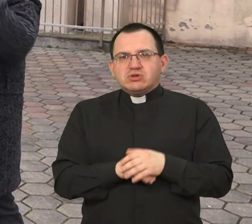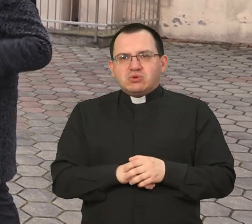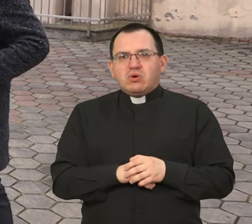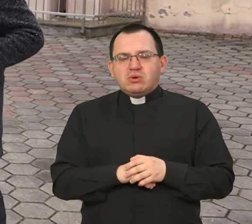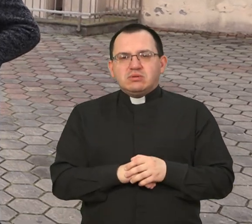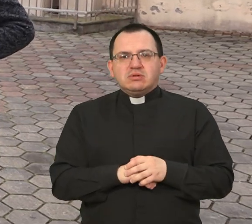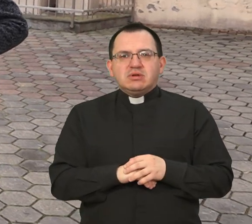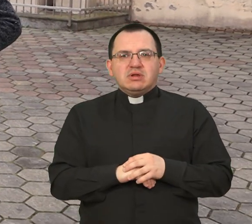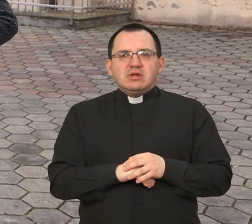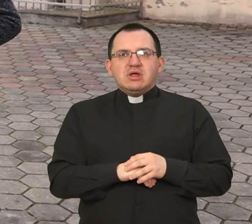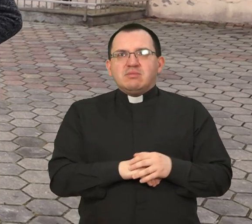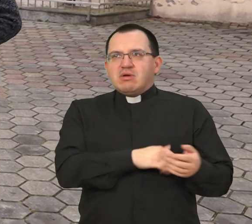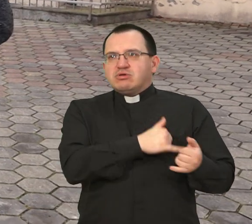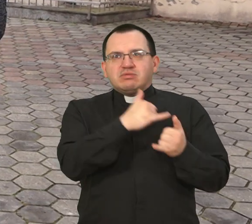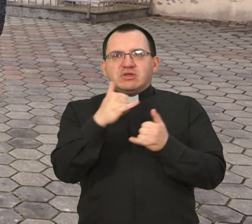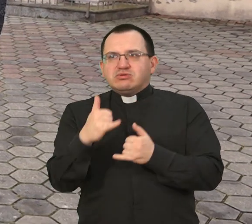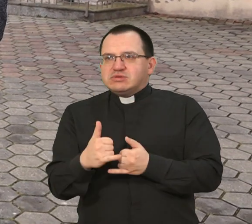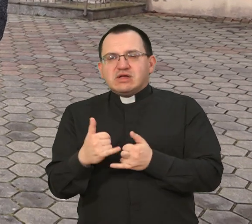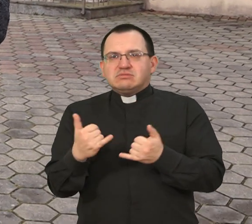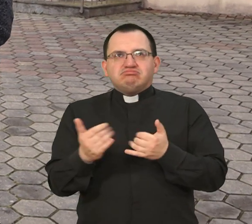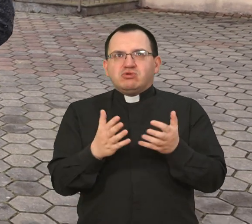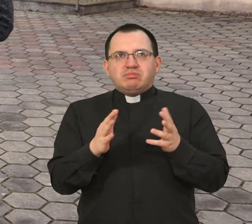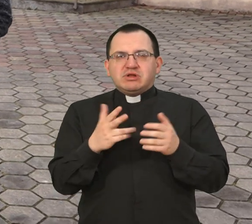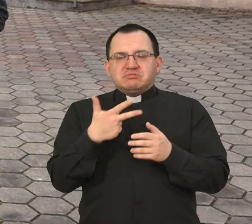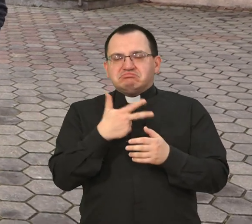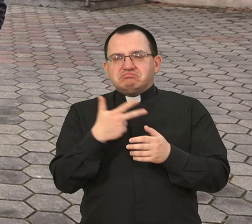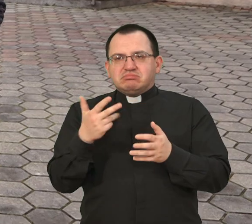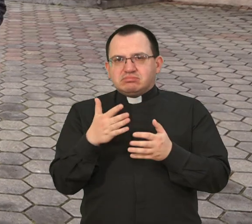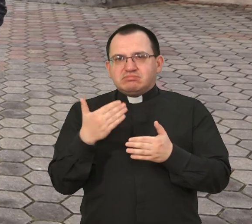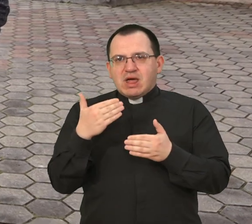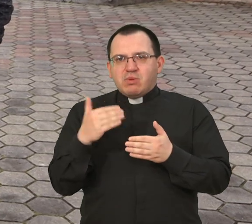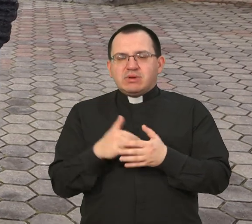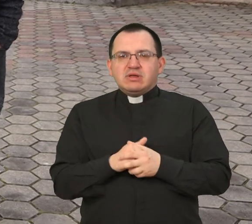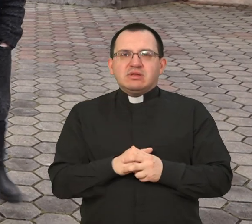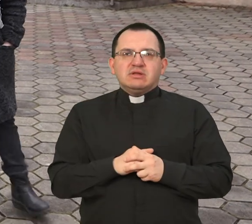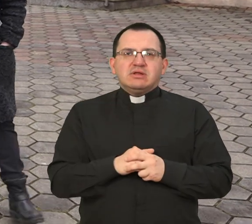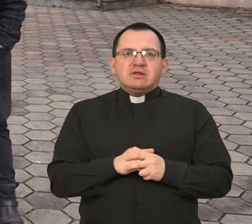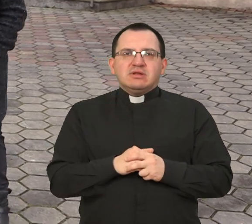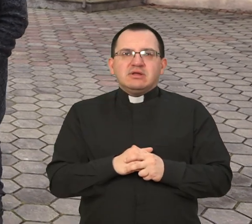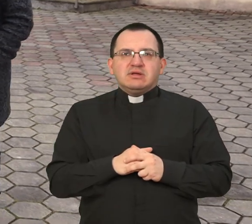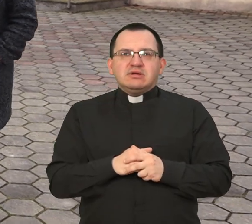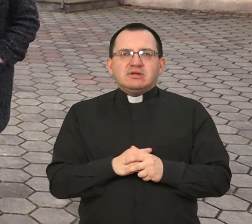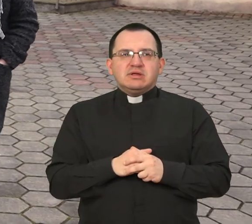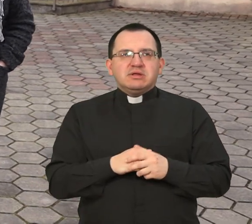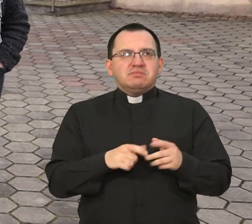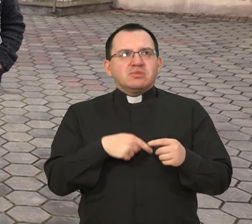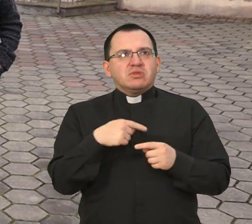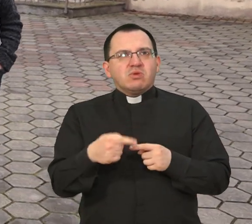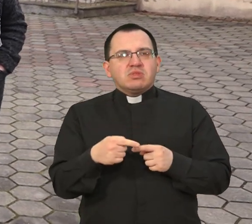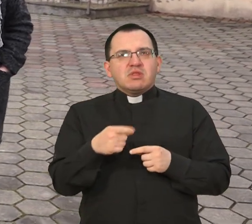kad je bila osnovana Varaždinska biskupija, pa do kad su se ti festivali održavali. Onda smo